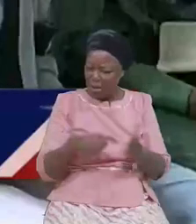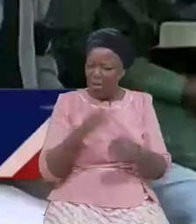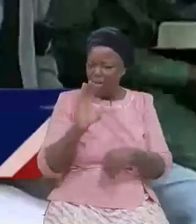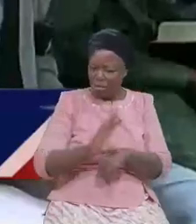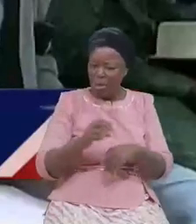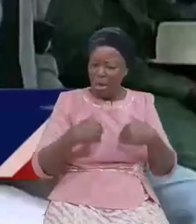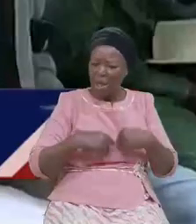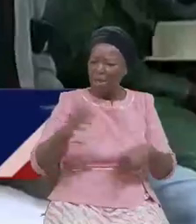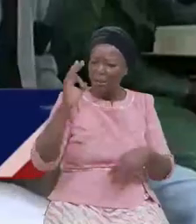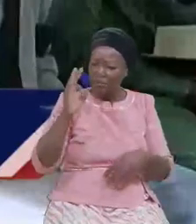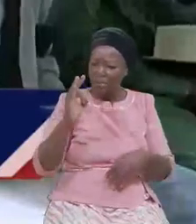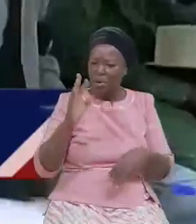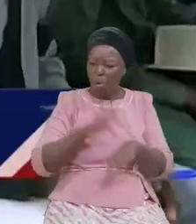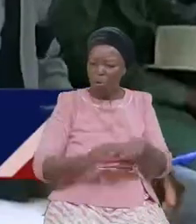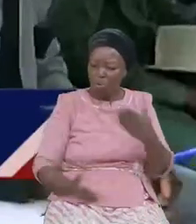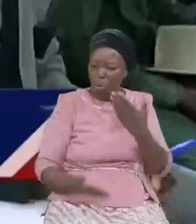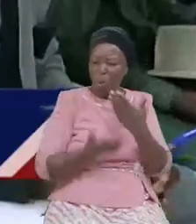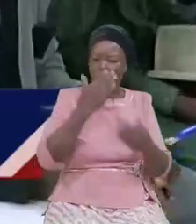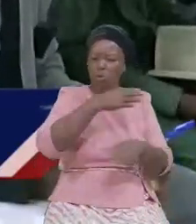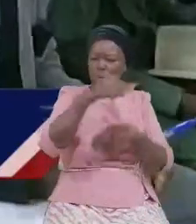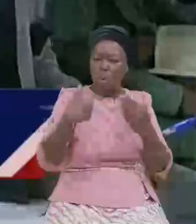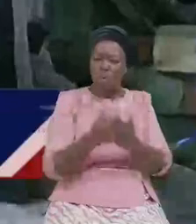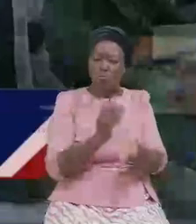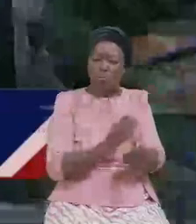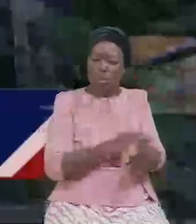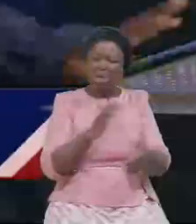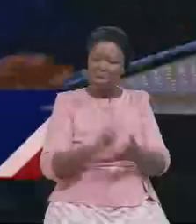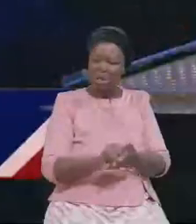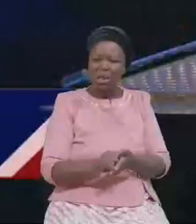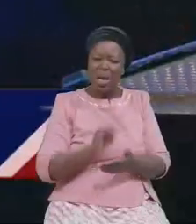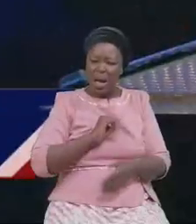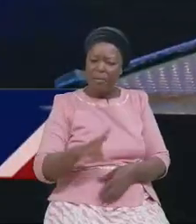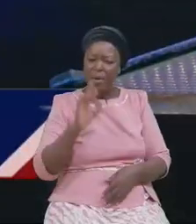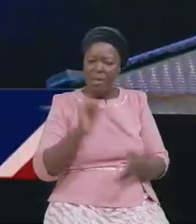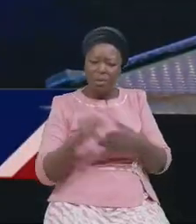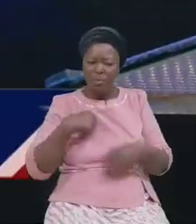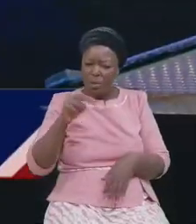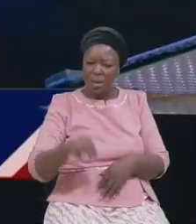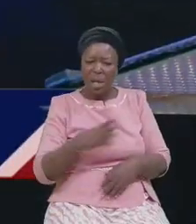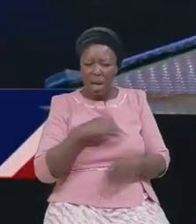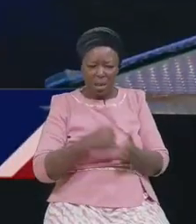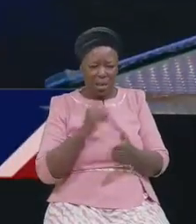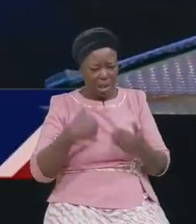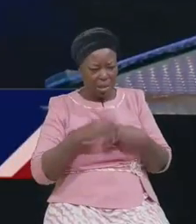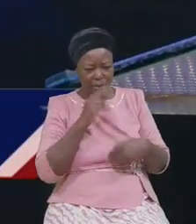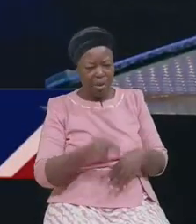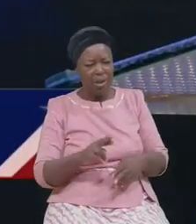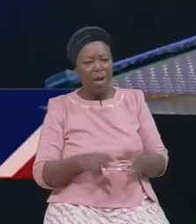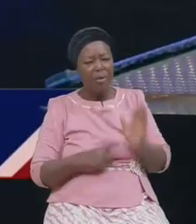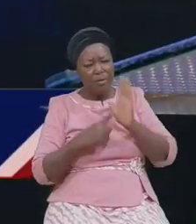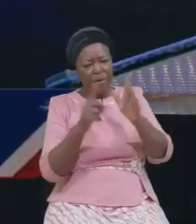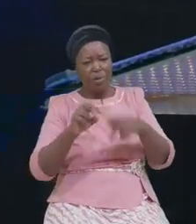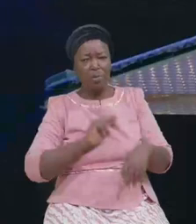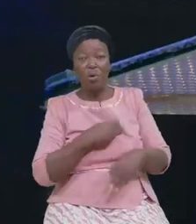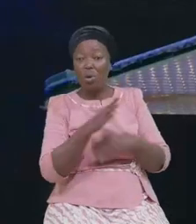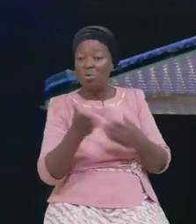prêché tous les dimanches? Vous allez voir, tout ce que vous avez, tout ce dont vous avez besoin nous a été déjà révélé. Moïse, les choses sont là